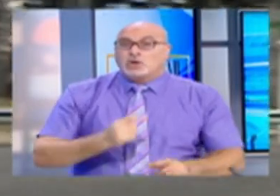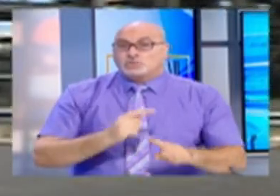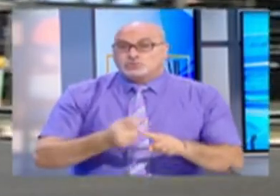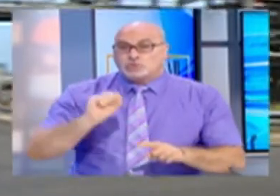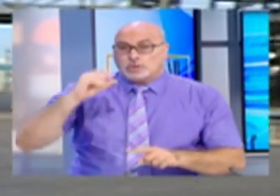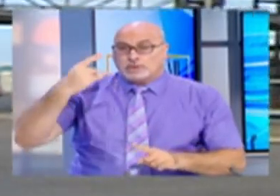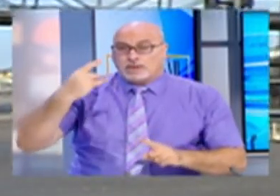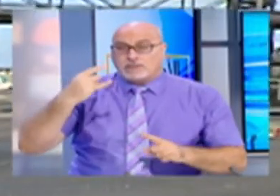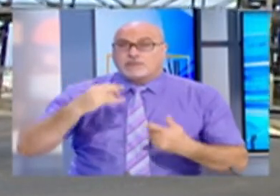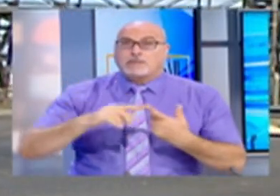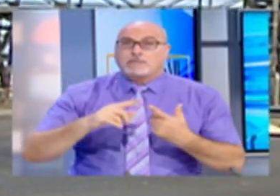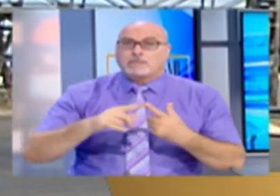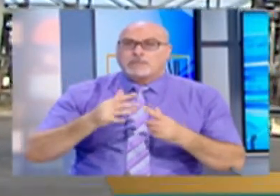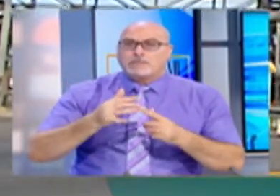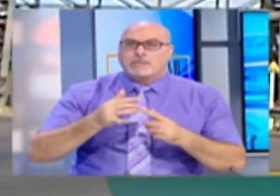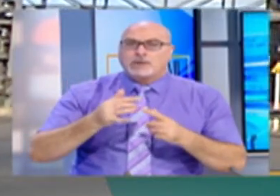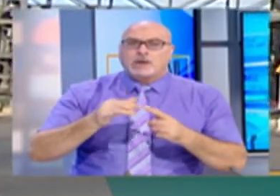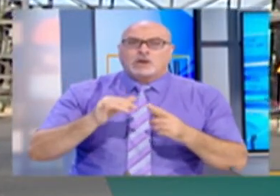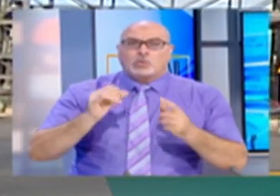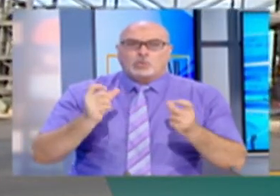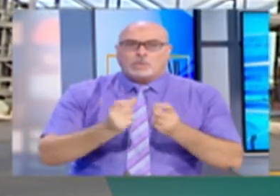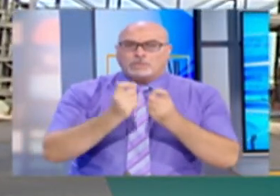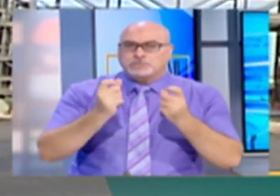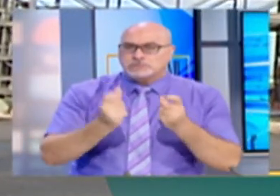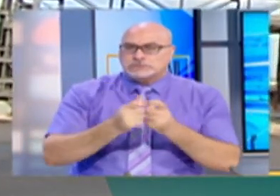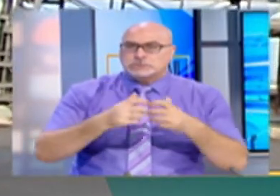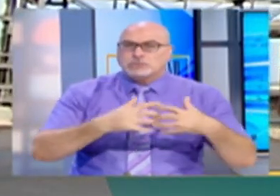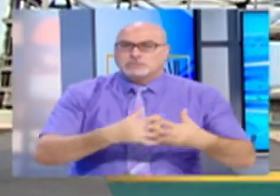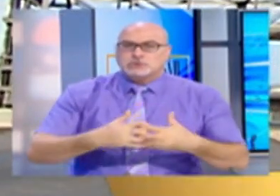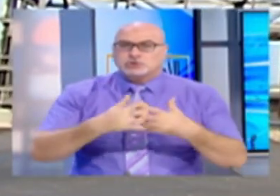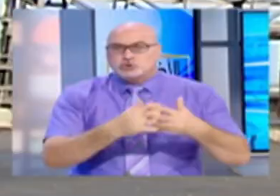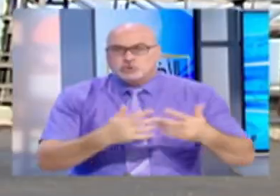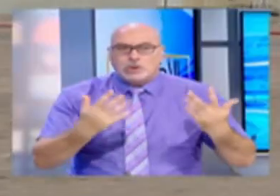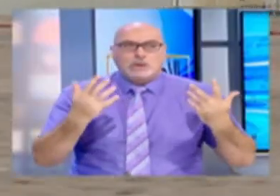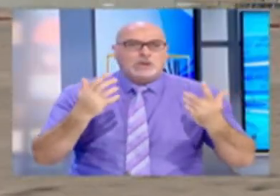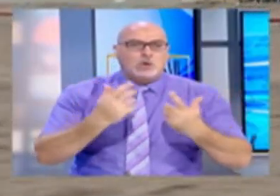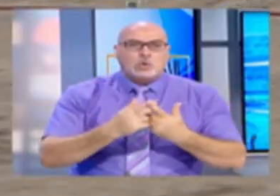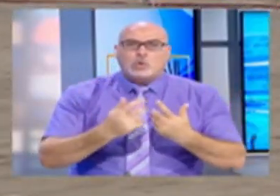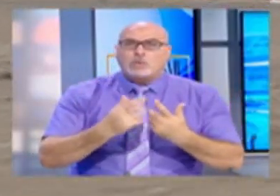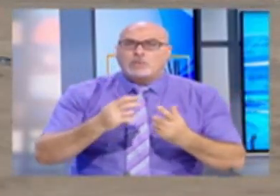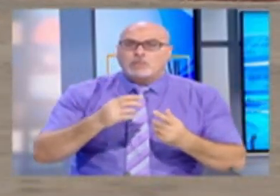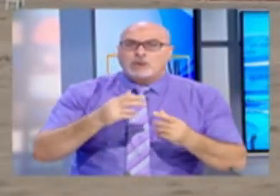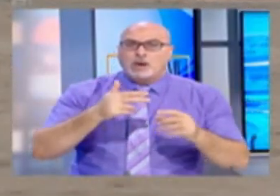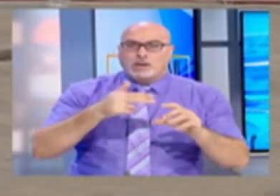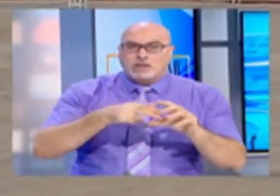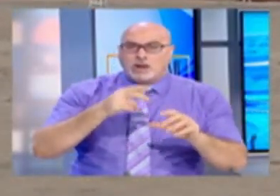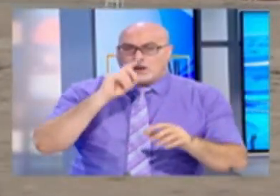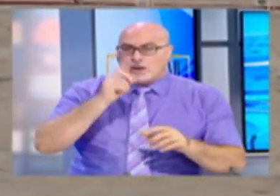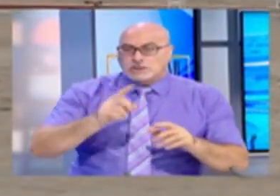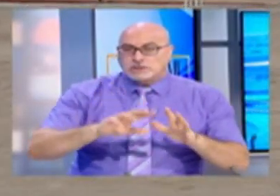التحدي من خلال اندماج وتكامل المؤسسات الوطنية المتخصصة في مجال النفط والغاز بنسبة